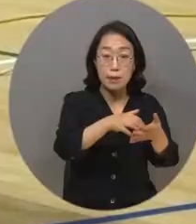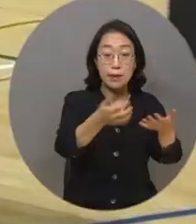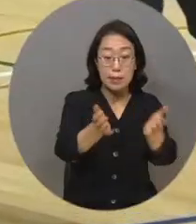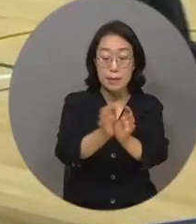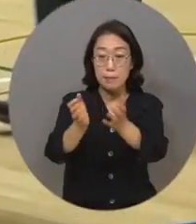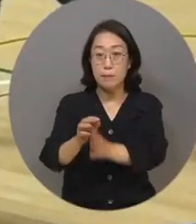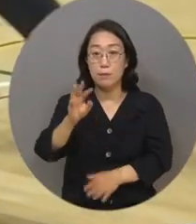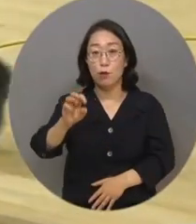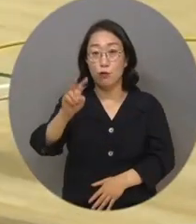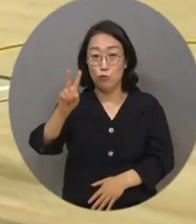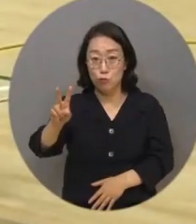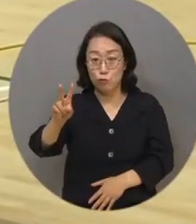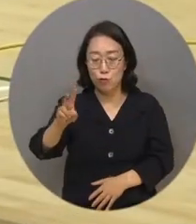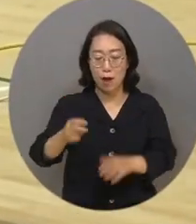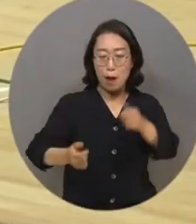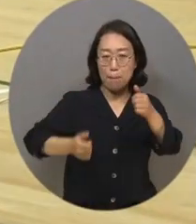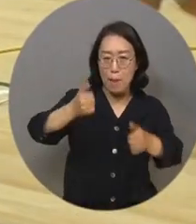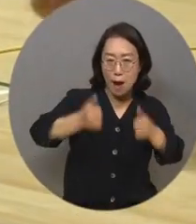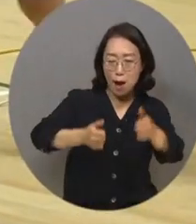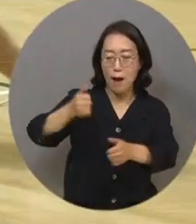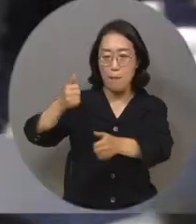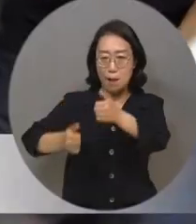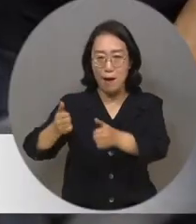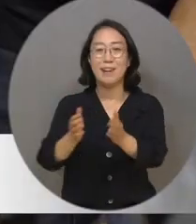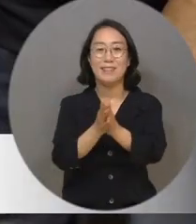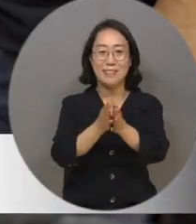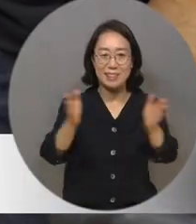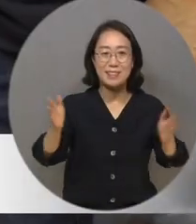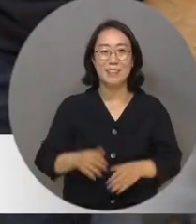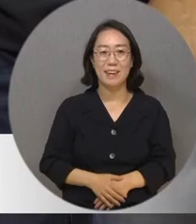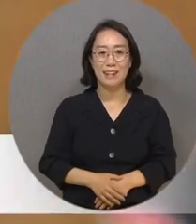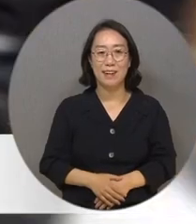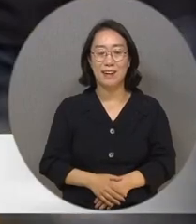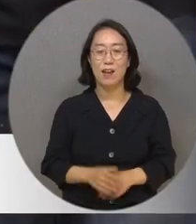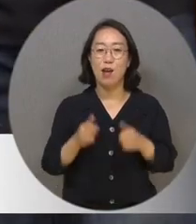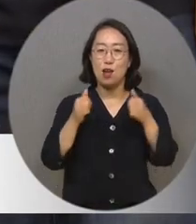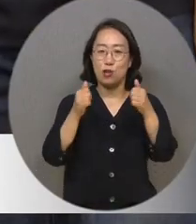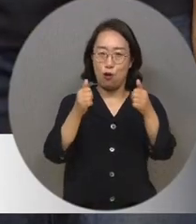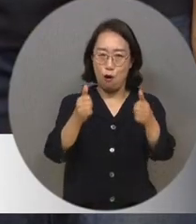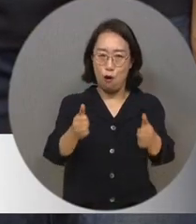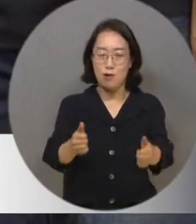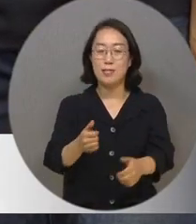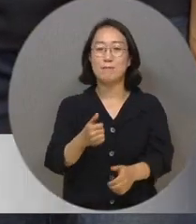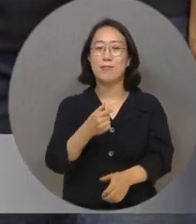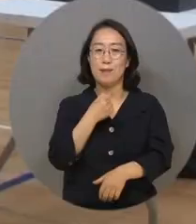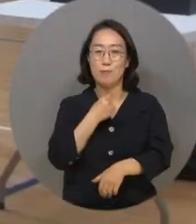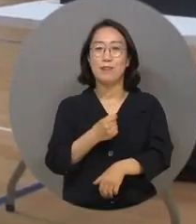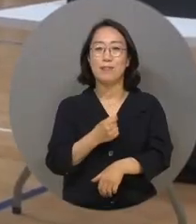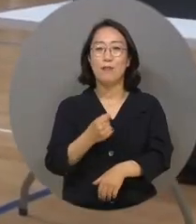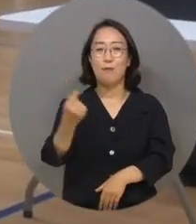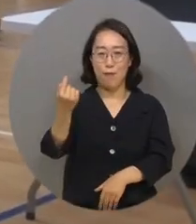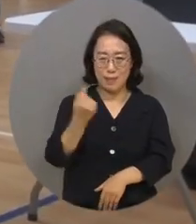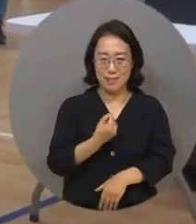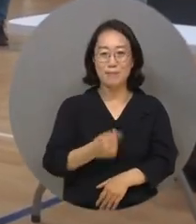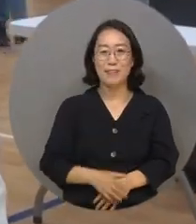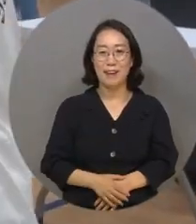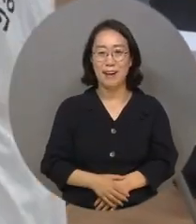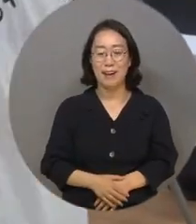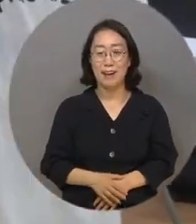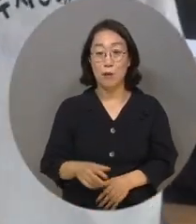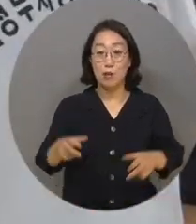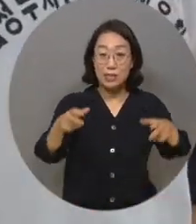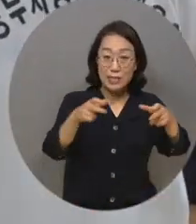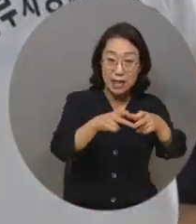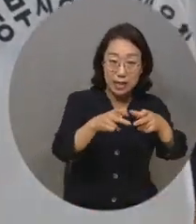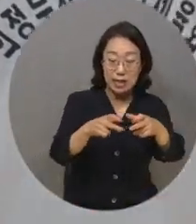32팀이 결승을 향한 대결을 시작했습니다. 열심히 하기 위해서 나왔어요. 이번 대회는